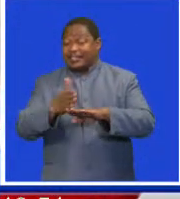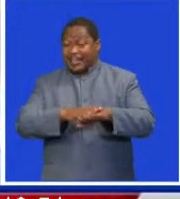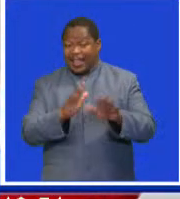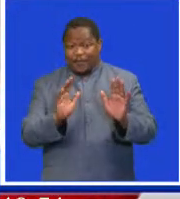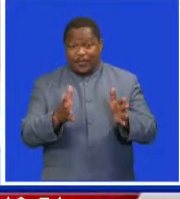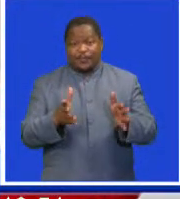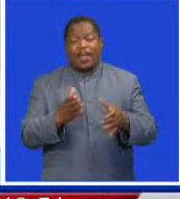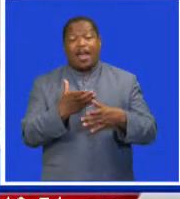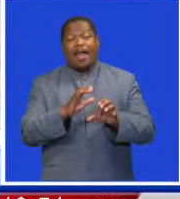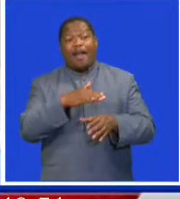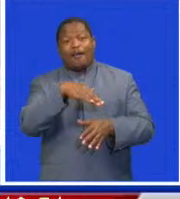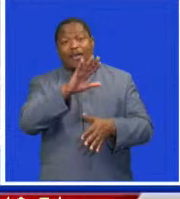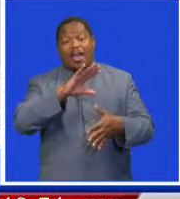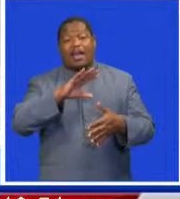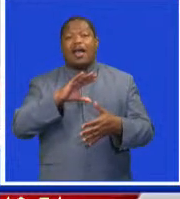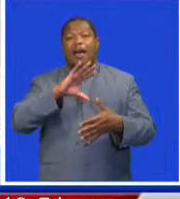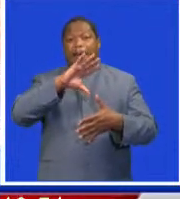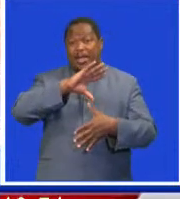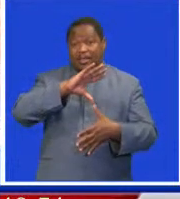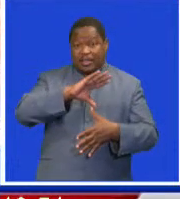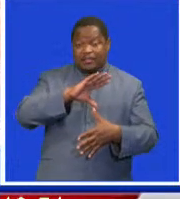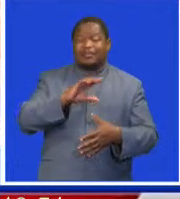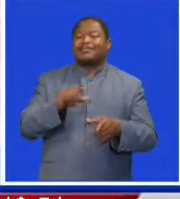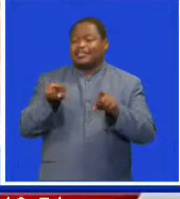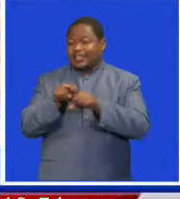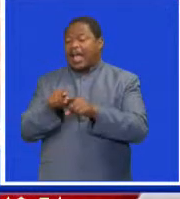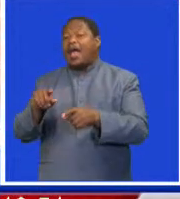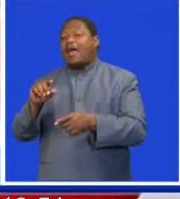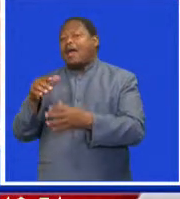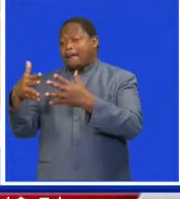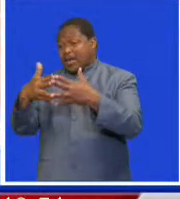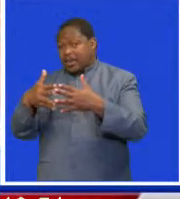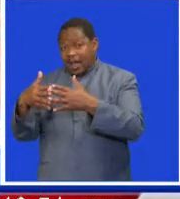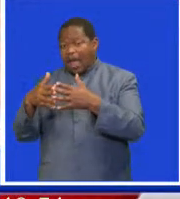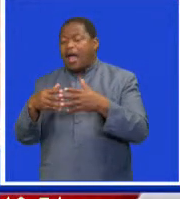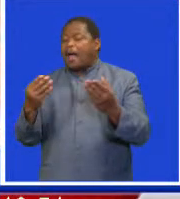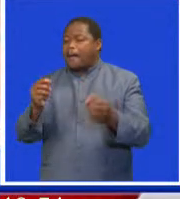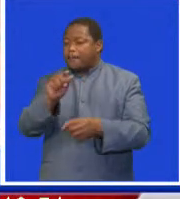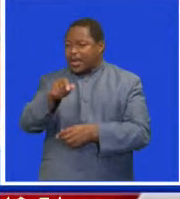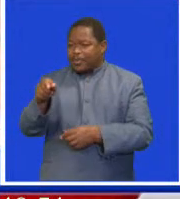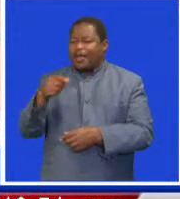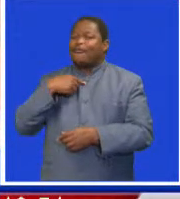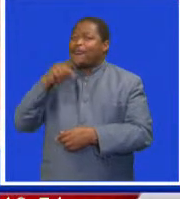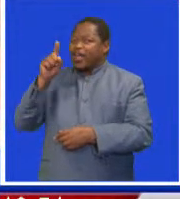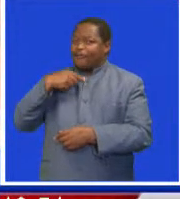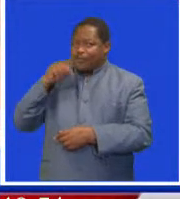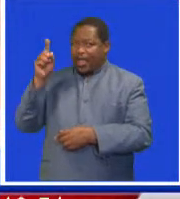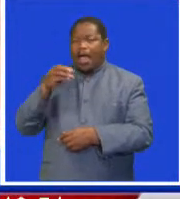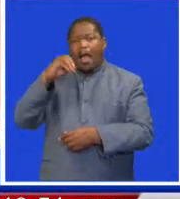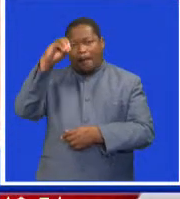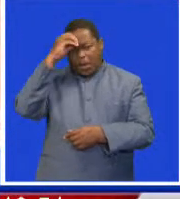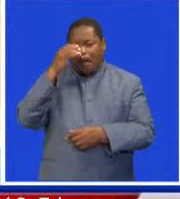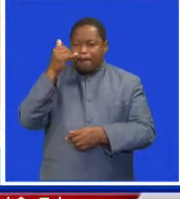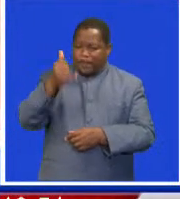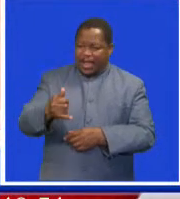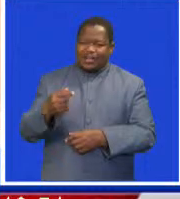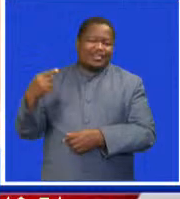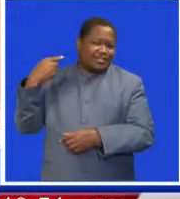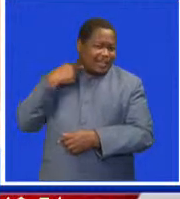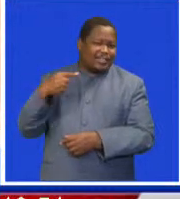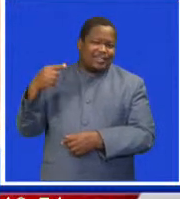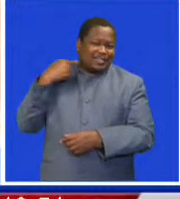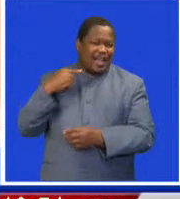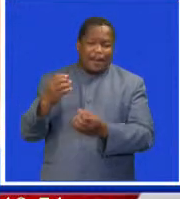temaphoyisa khona eveni laseMelika. Nanoma uhulumende wakulela live anciphise ukuhlangana kwebamvu ngekudama kuvikela kwanze kwemkhuhlane